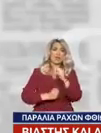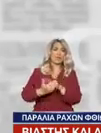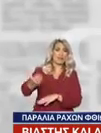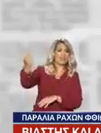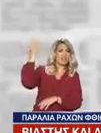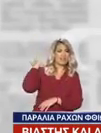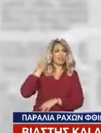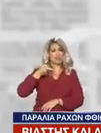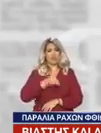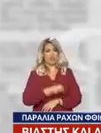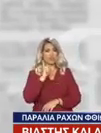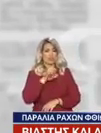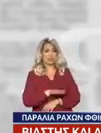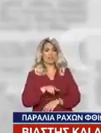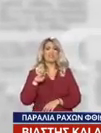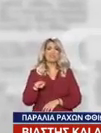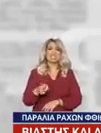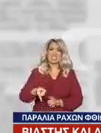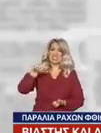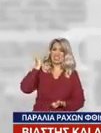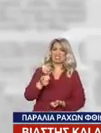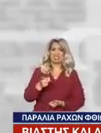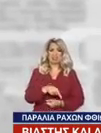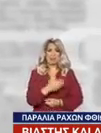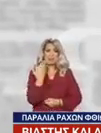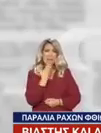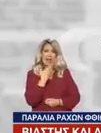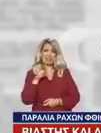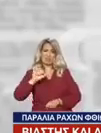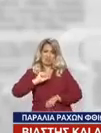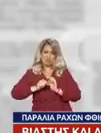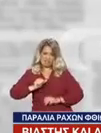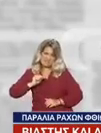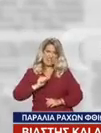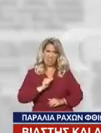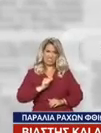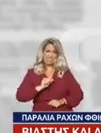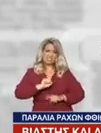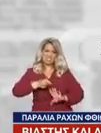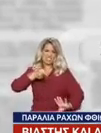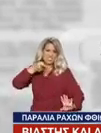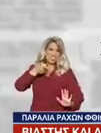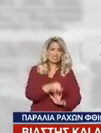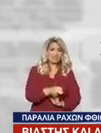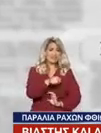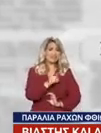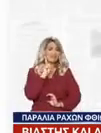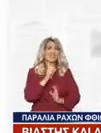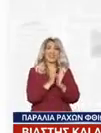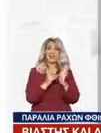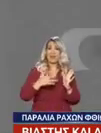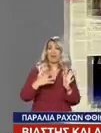και τιμωρία. Ισόβια στον δολοφόνο της μαθήτριας που προσπάθησε να βιάσει και στη συνέχεια σκότωσε τη 17χρονη